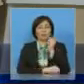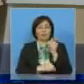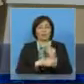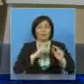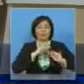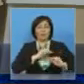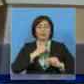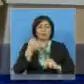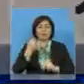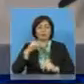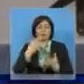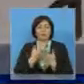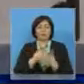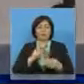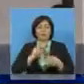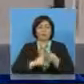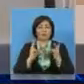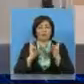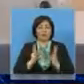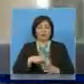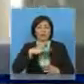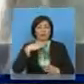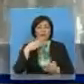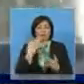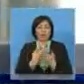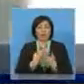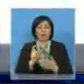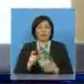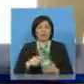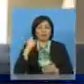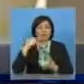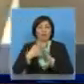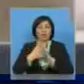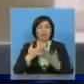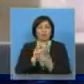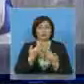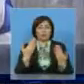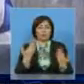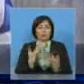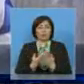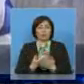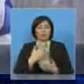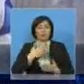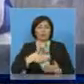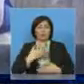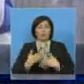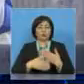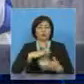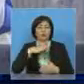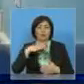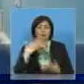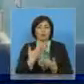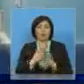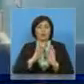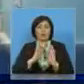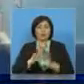еңбегінің жемісі. Десе де вирустың қаупын көпшілік әлі күнге дейін толық түсінбей отырған сыңайлы. Бейқам жүргендер қаншама,